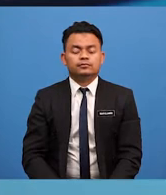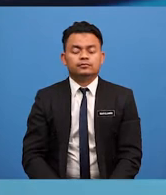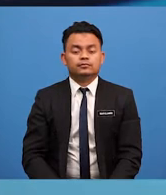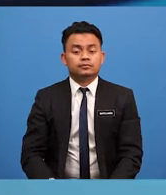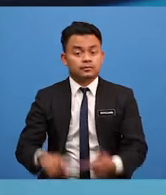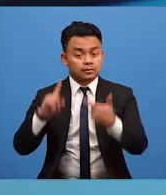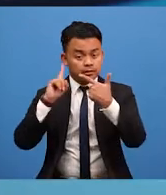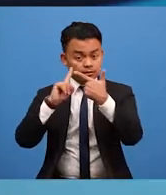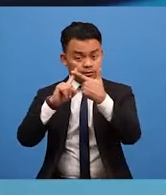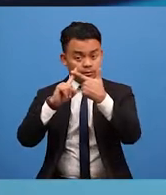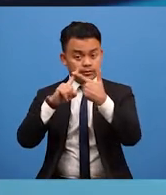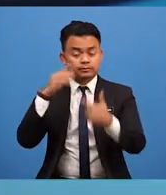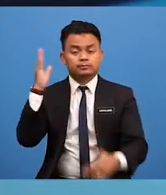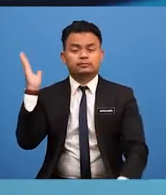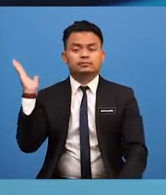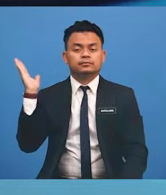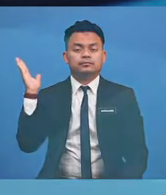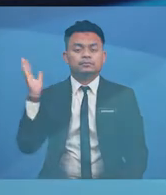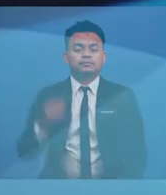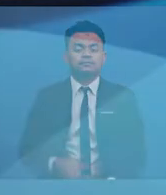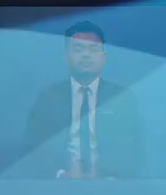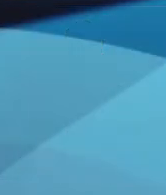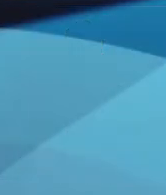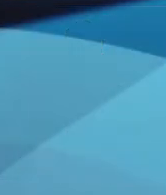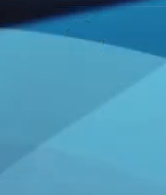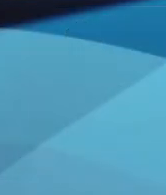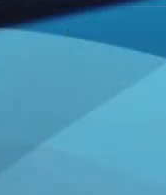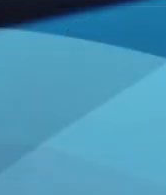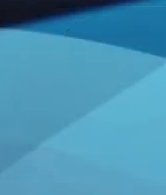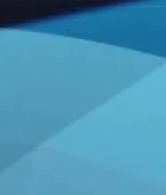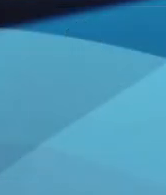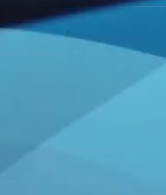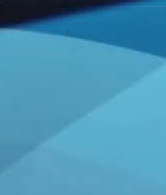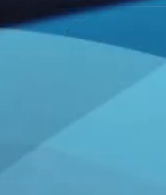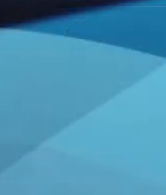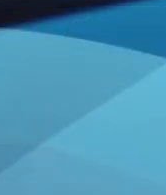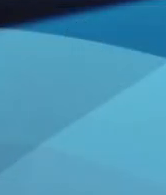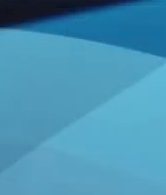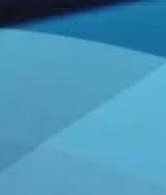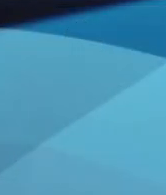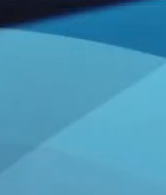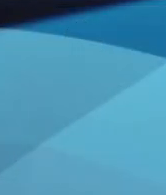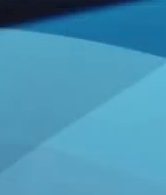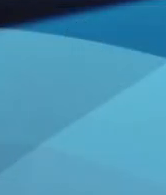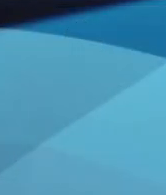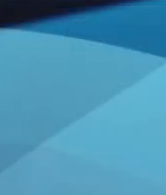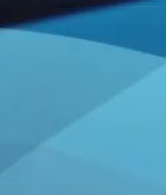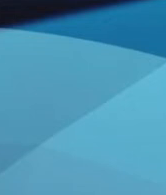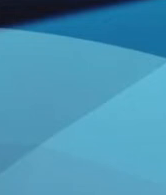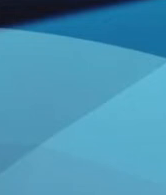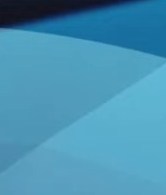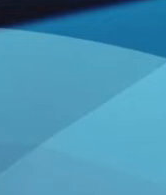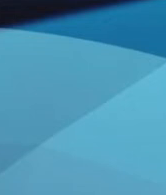Bahan yang kedua ialah sodium alginate atau Manutex. Sodium alginate